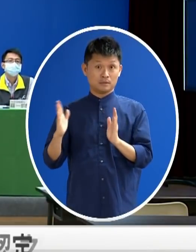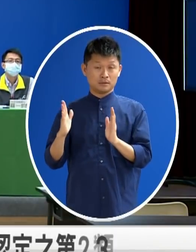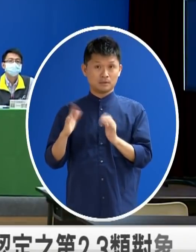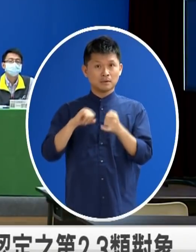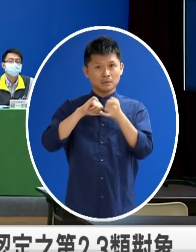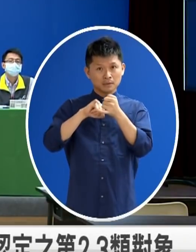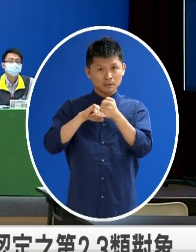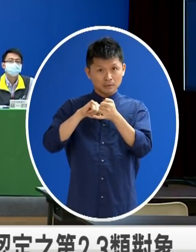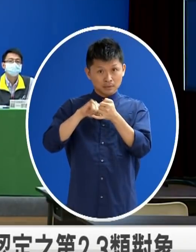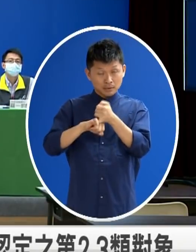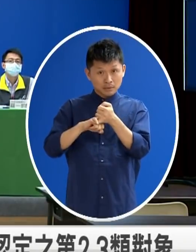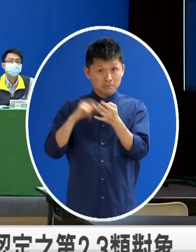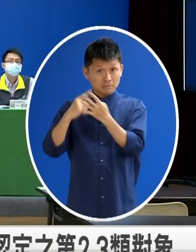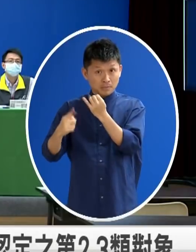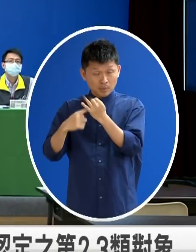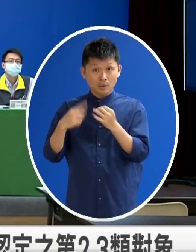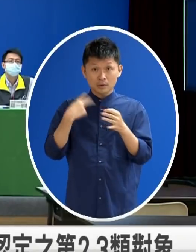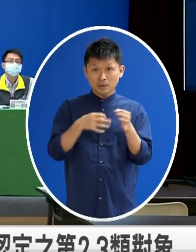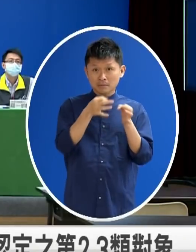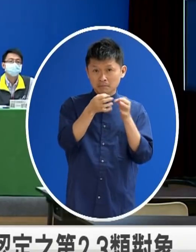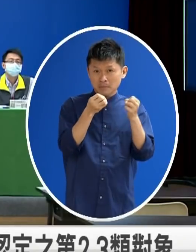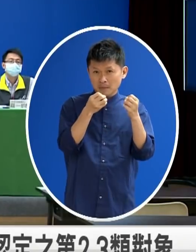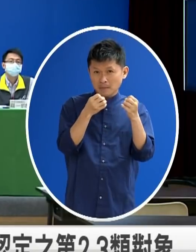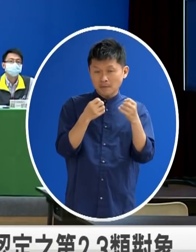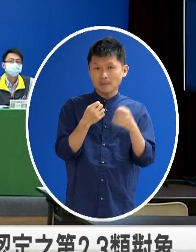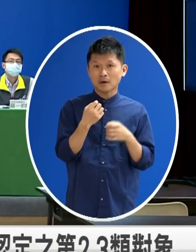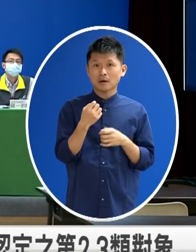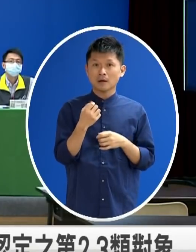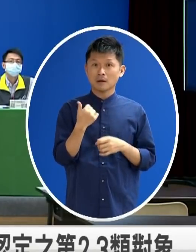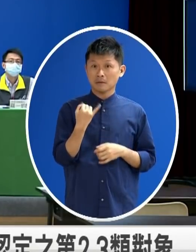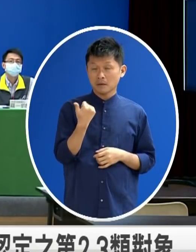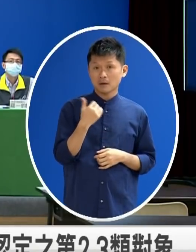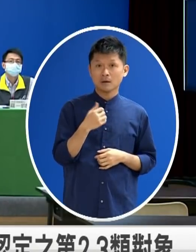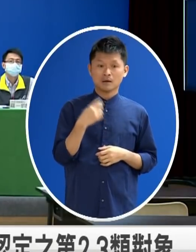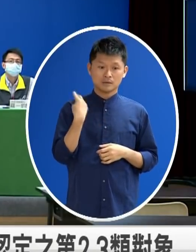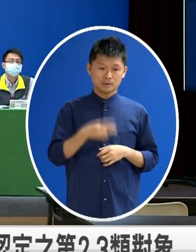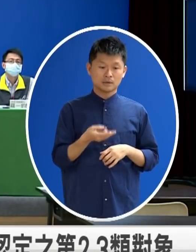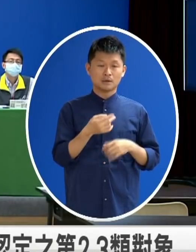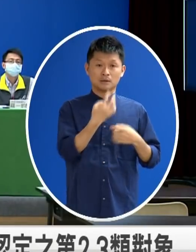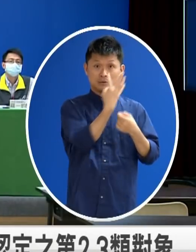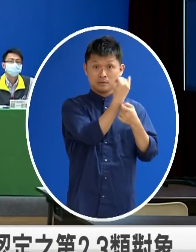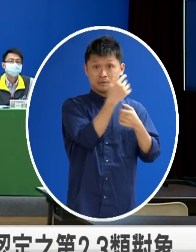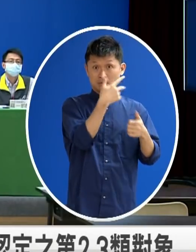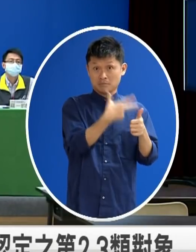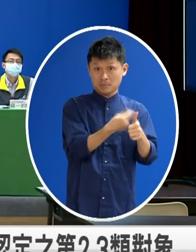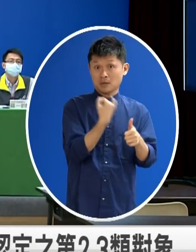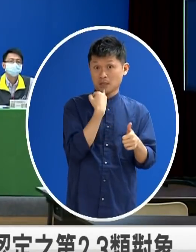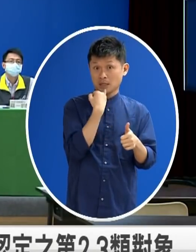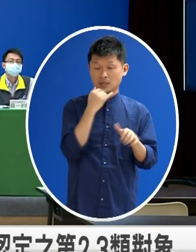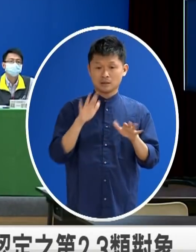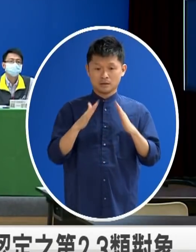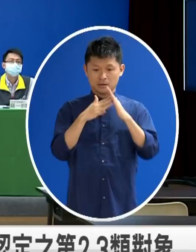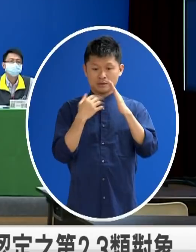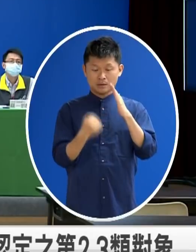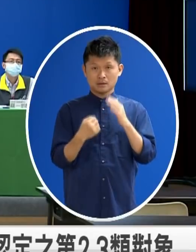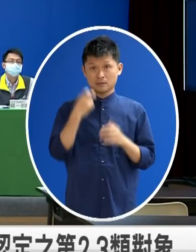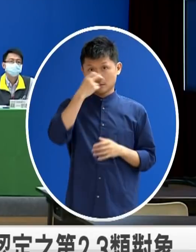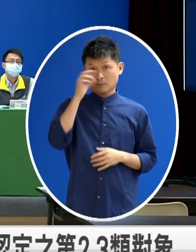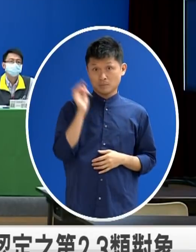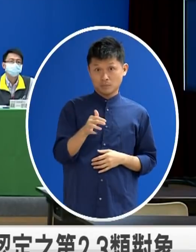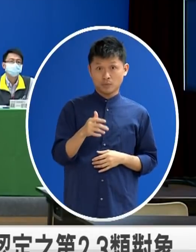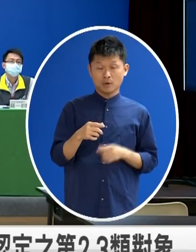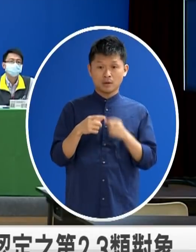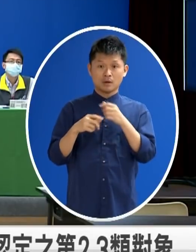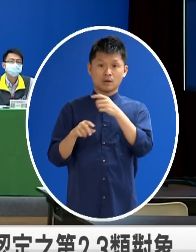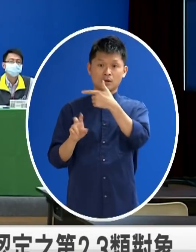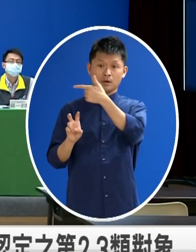交涉厂商的情况如何？然后我们目标是会放在哪一年施打？第二个问题是，目前居家快筛试剂25号要来